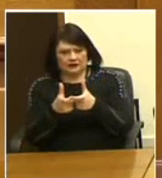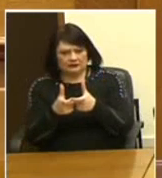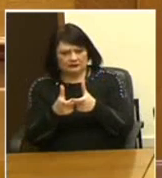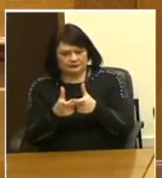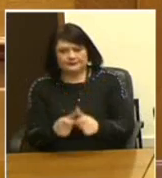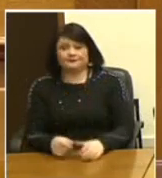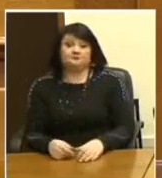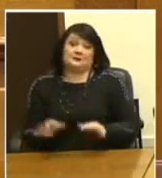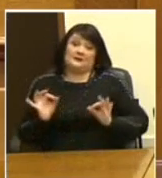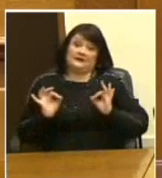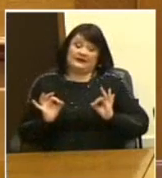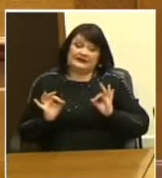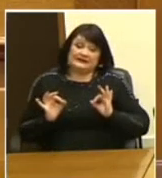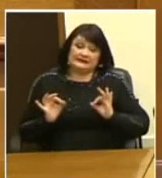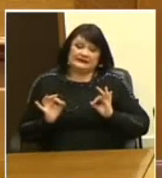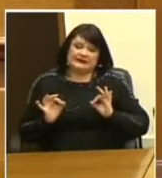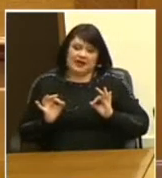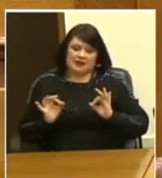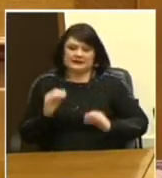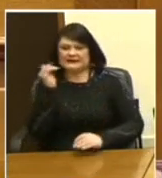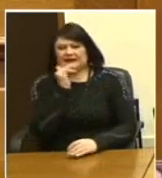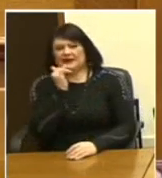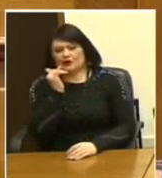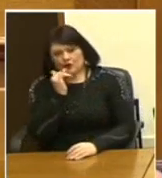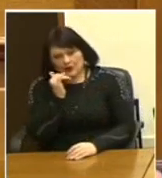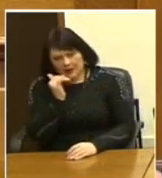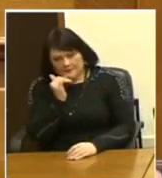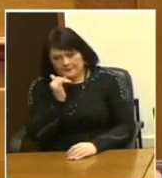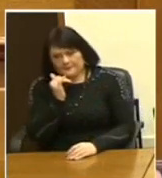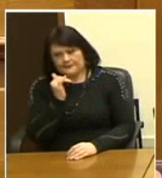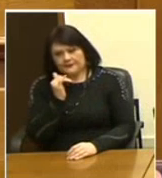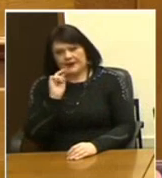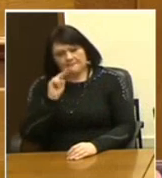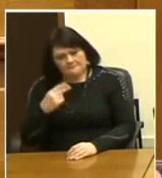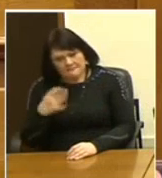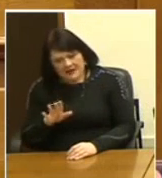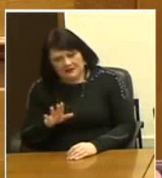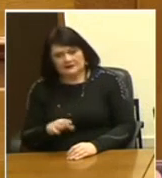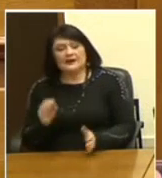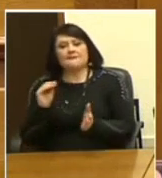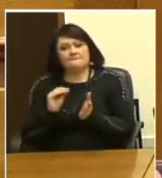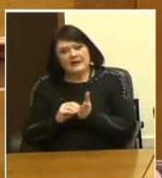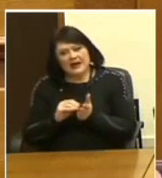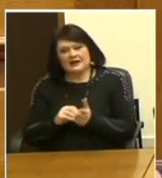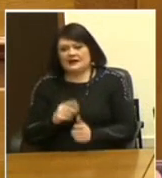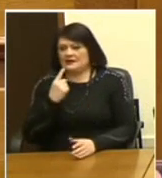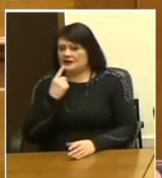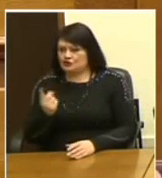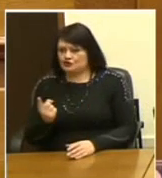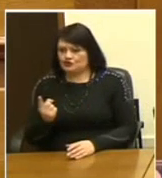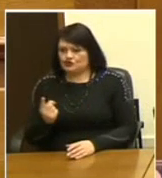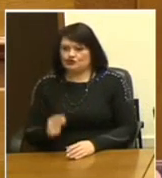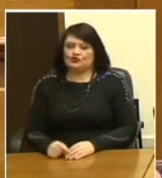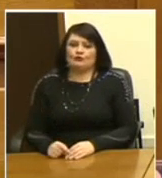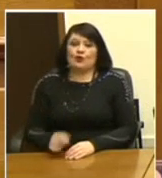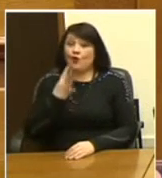Και βεβαίως έχουν απαντηθεί πολύ σύντομα όμως, επιτρέψτε μου, να ξαναπώ, επανάληψη μήτρη μαθήσεως